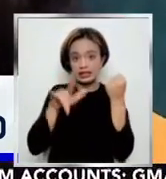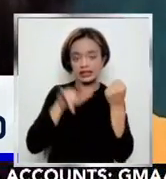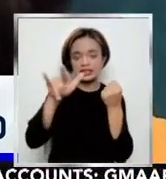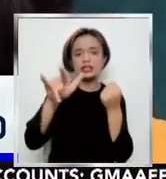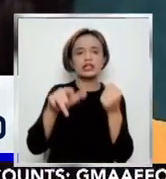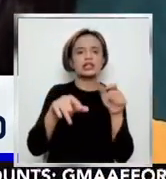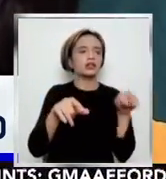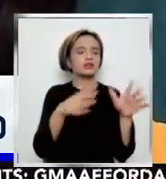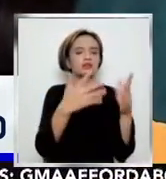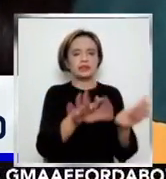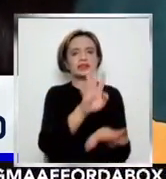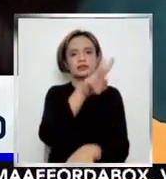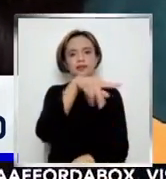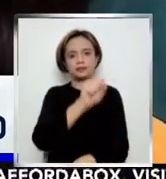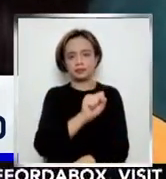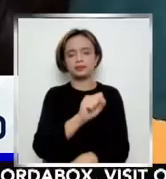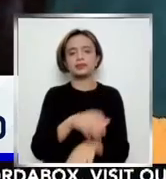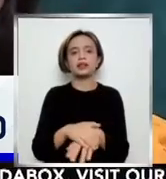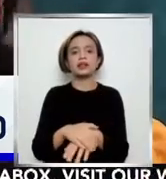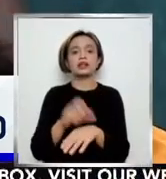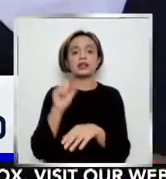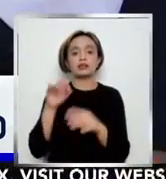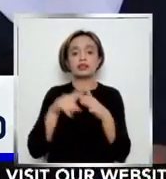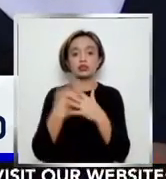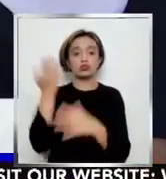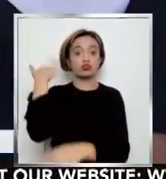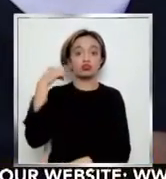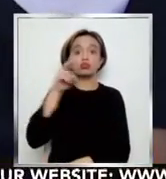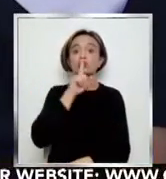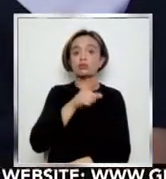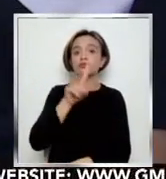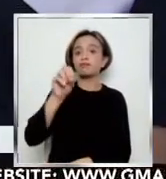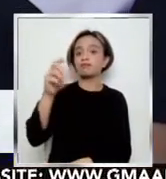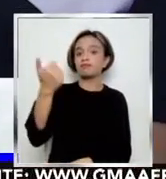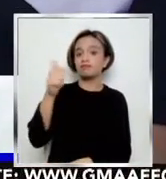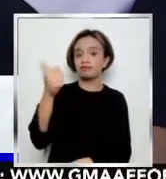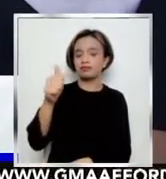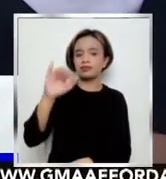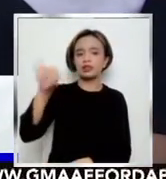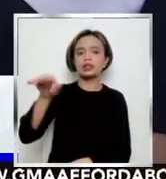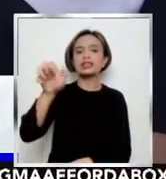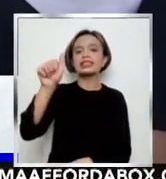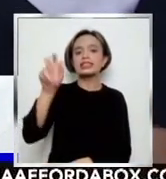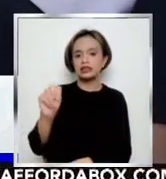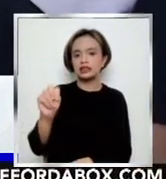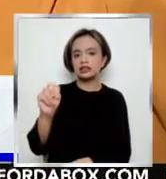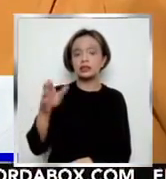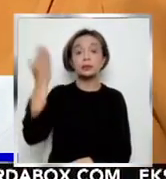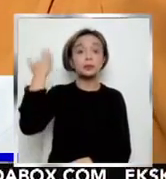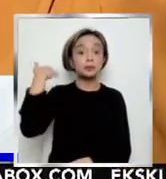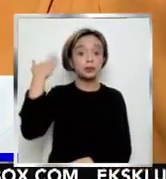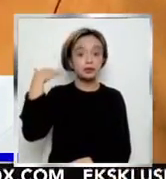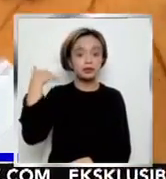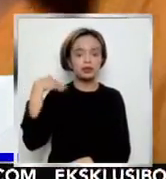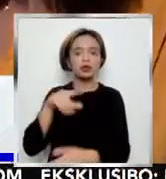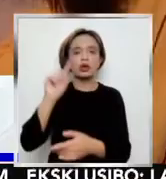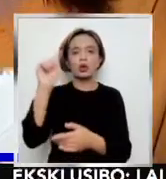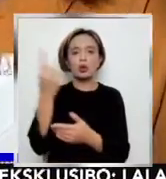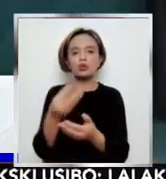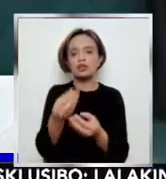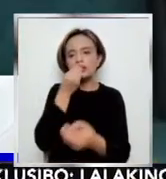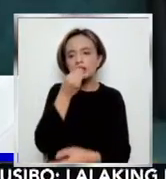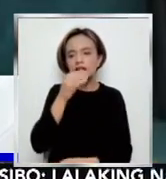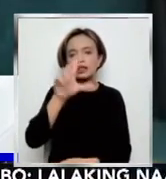noong magsimula sa Pantawid Pamilya Program noong 2010 ang pamilya ni Jean. Kung dati raw, lugaw ang pirmi nilang kinakain,